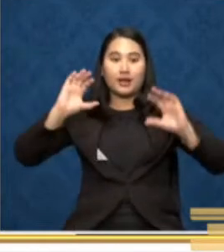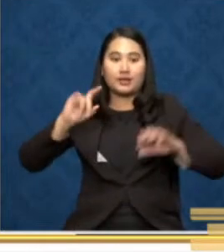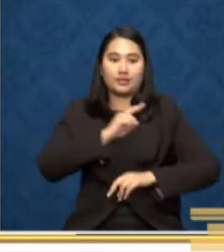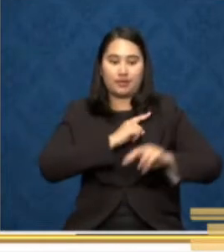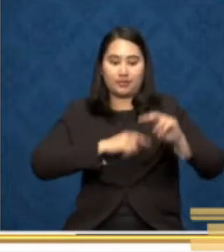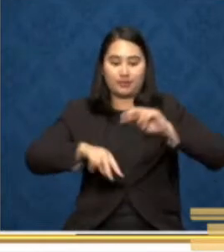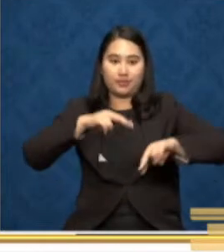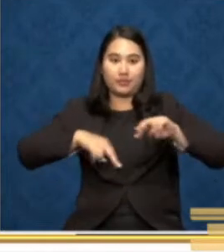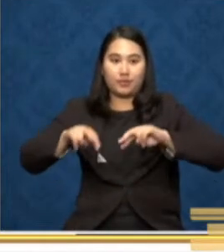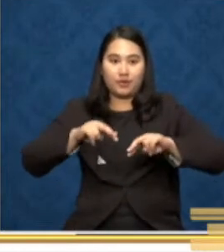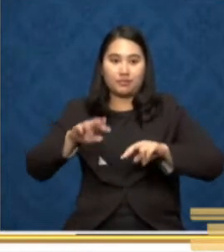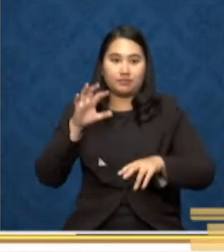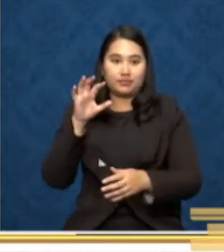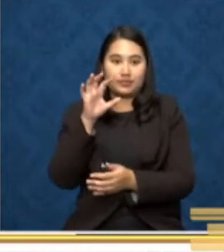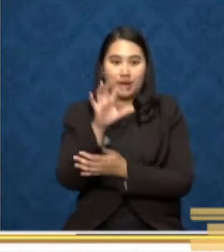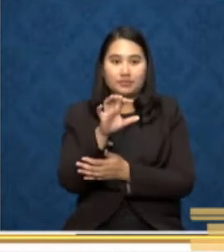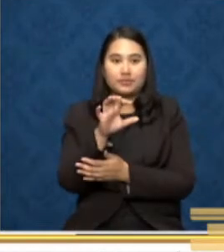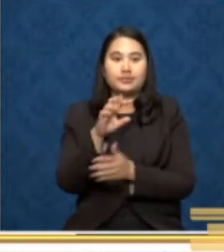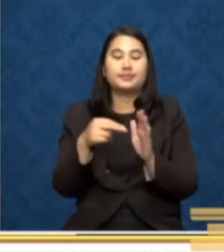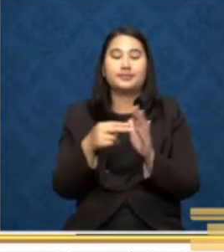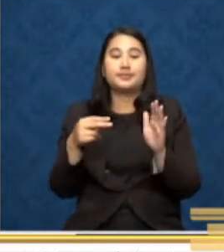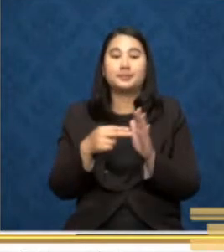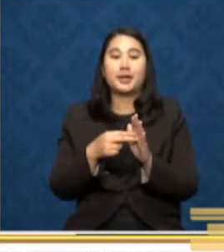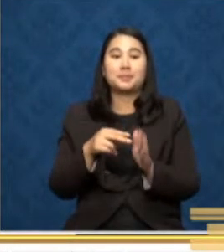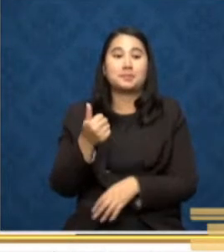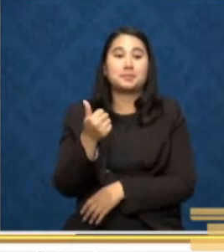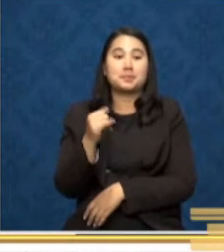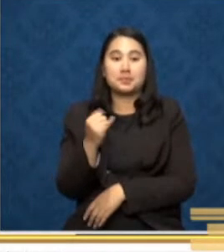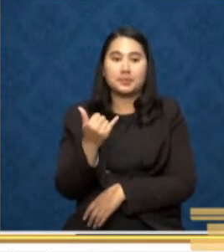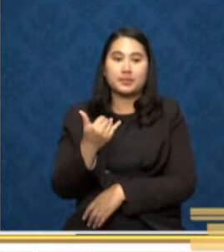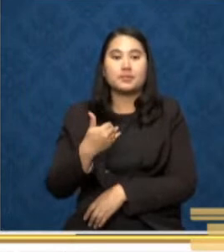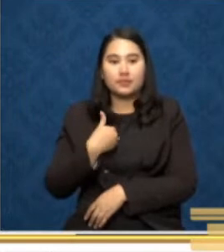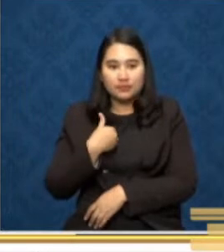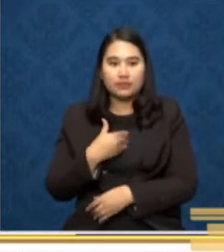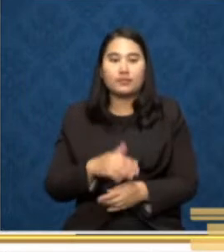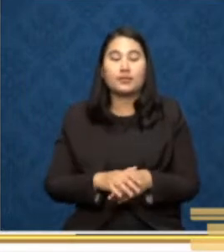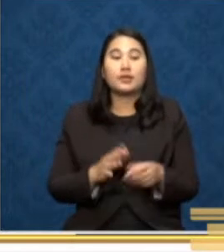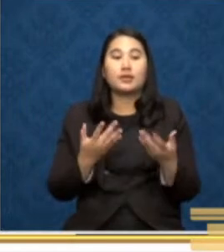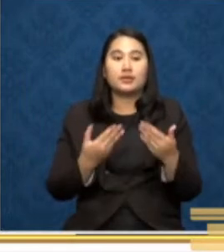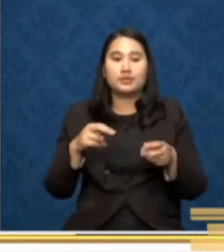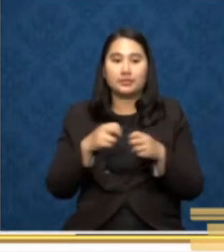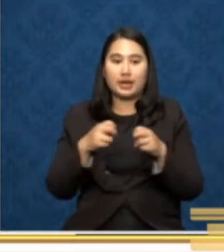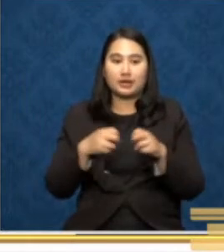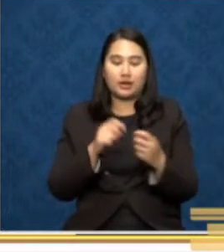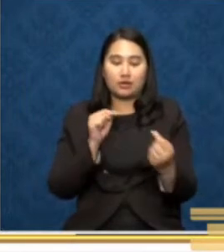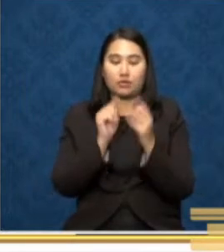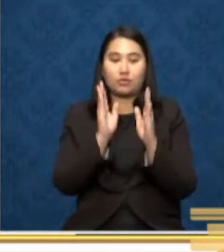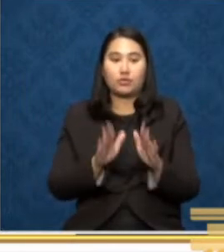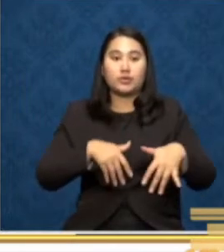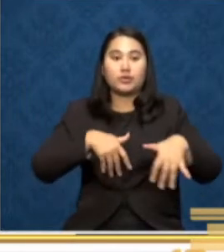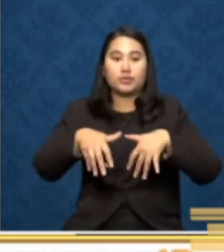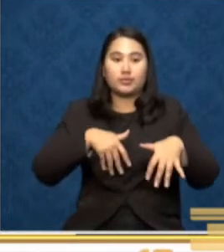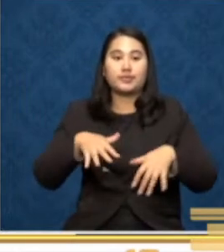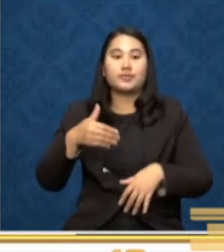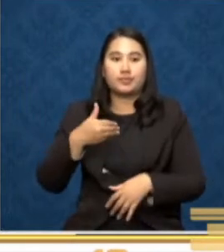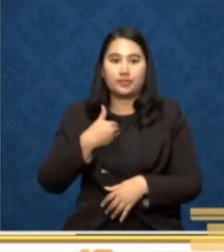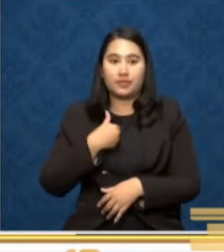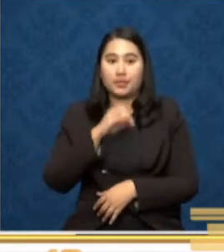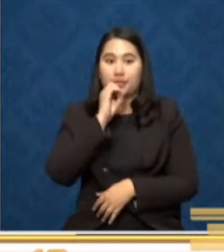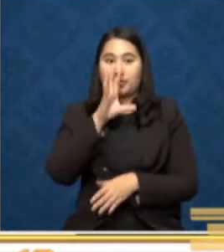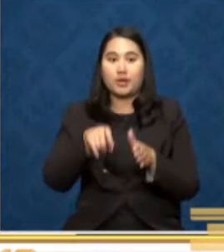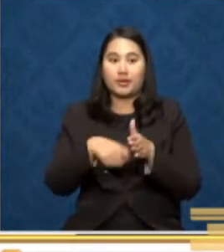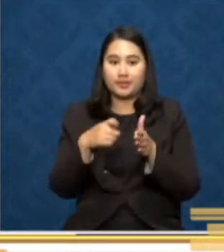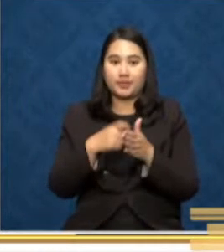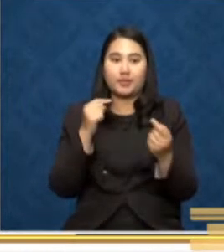อบเขตที่มากเกินไปเป็นดาบสองคมหรืออาจเป็นช่องโหว่ต่อการสร้างปัญหาให้กับประชาชนในพื้นที่โดยใช้ข้ออ้าง